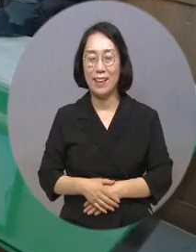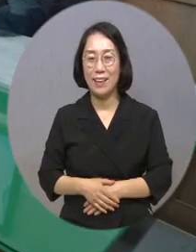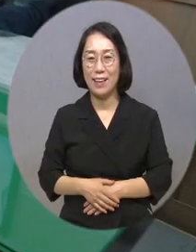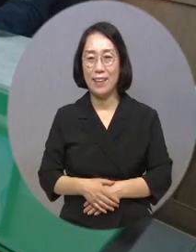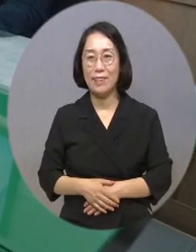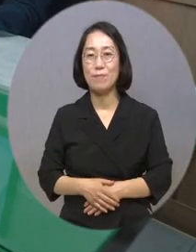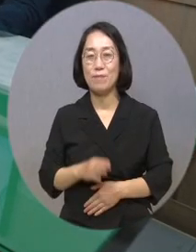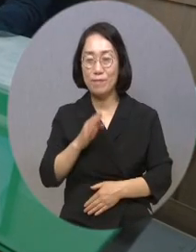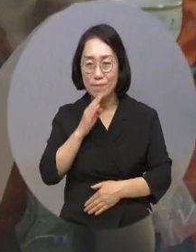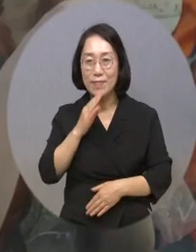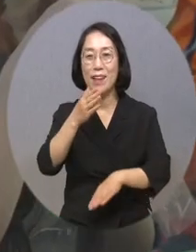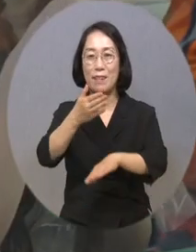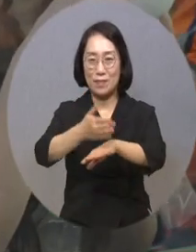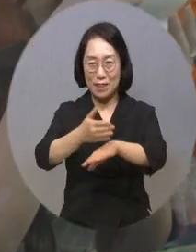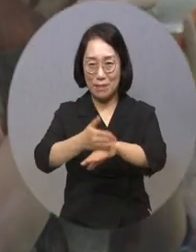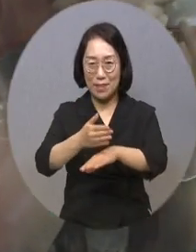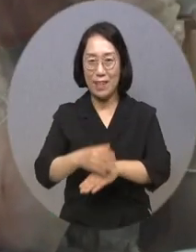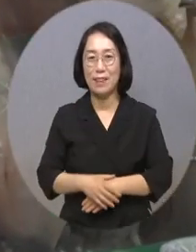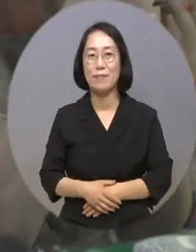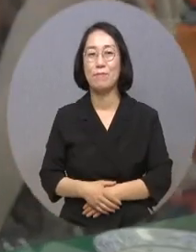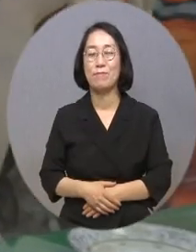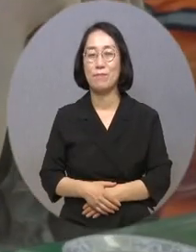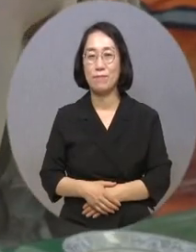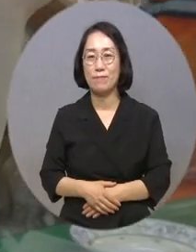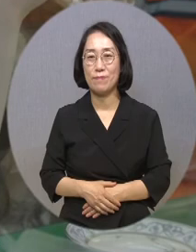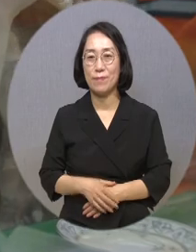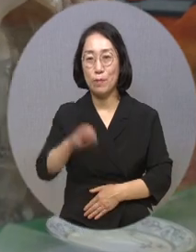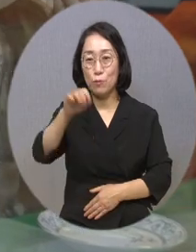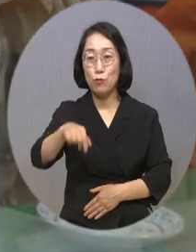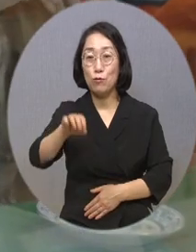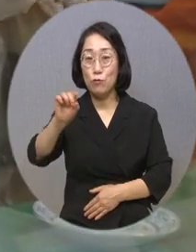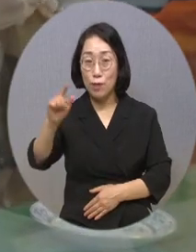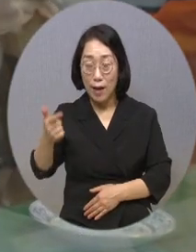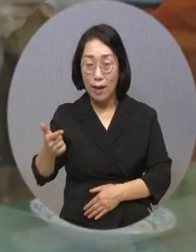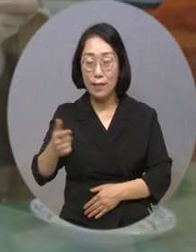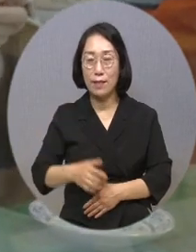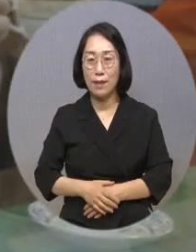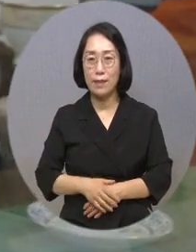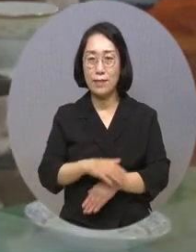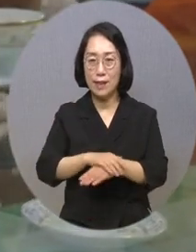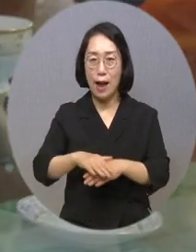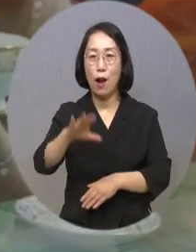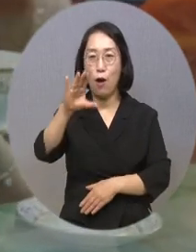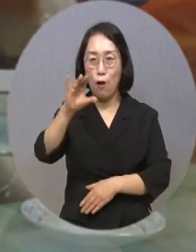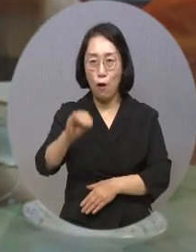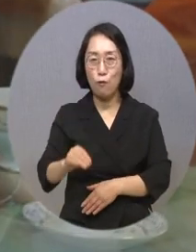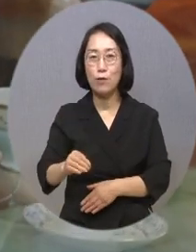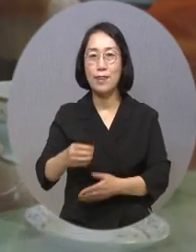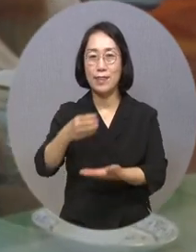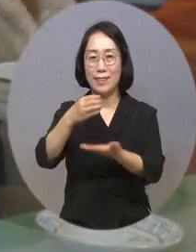들어가겠습니다. 감사합니다. 아주 무한의 기품과 어울리는 차입니다. 맞습니다.